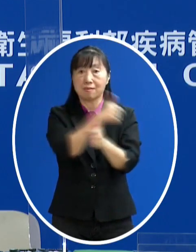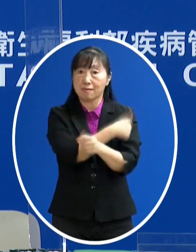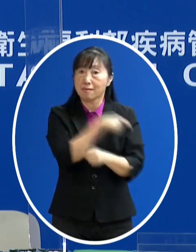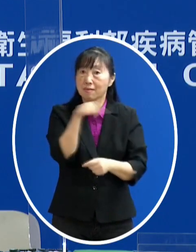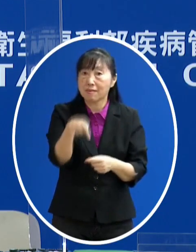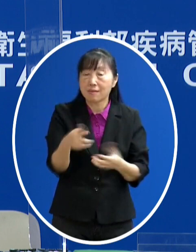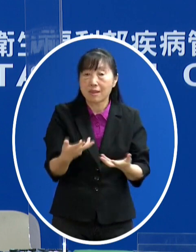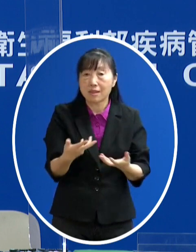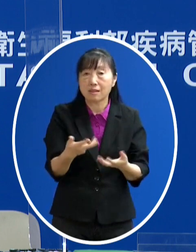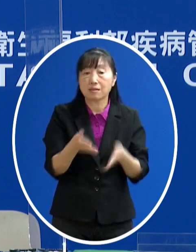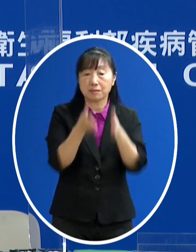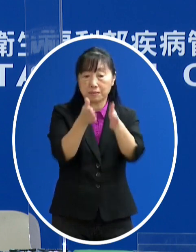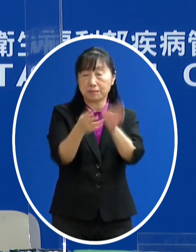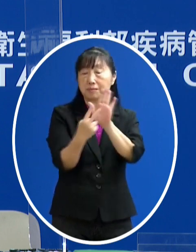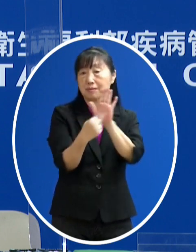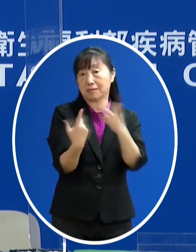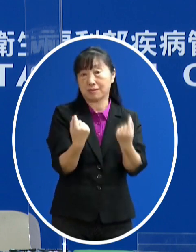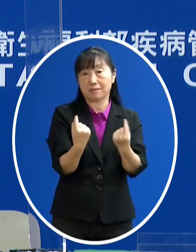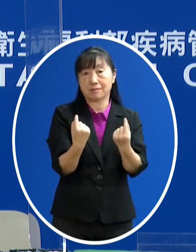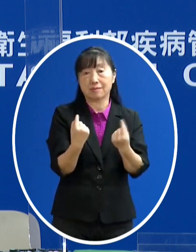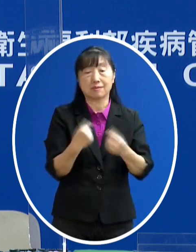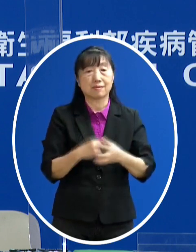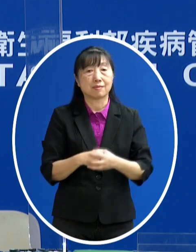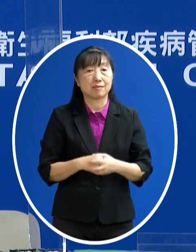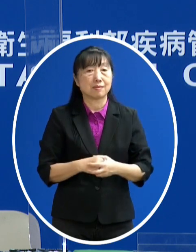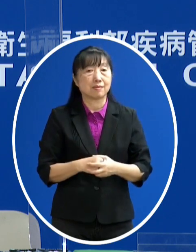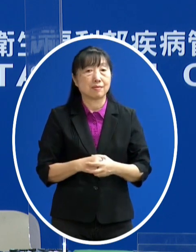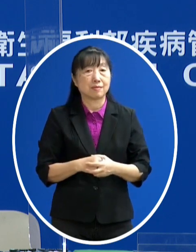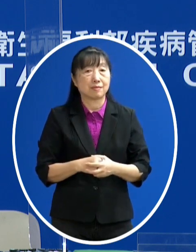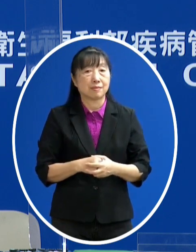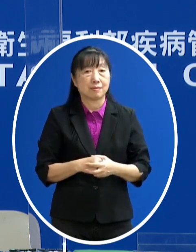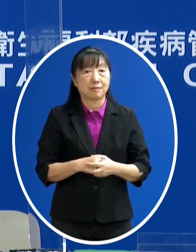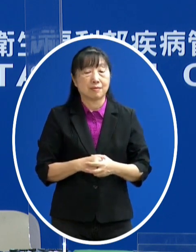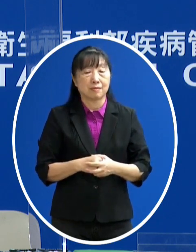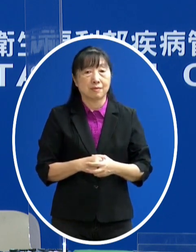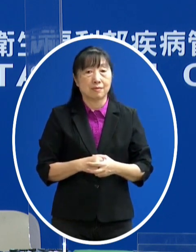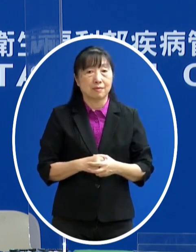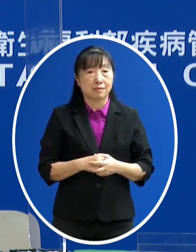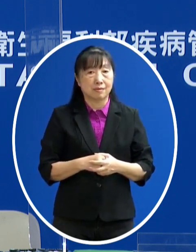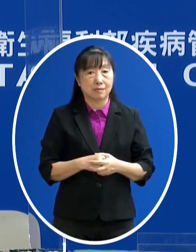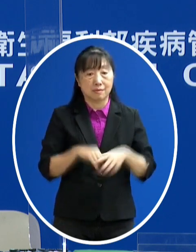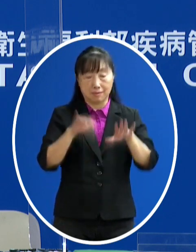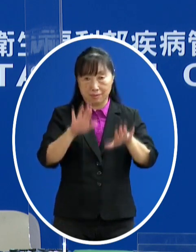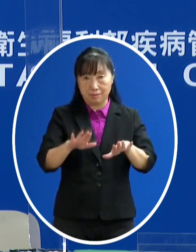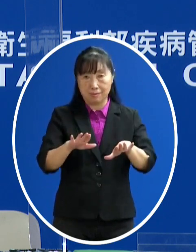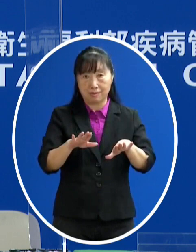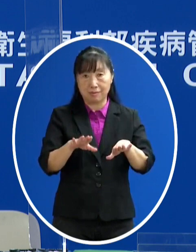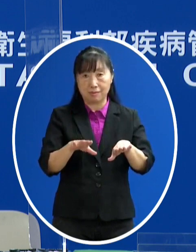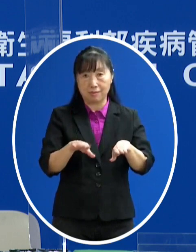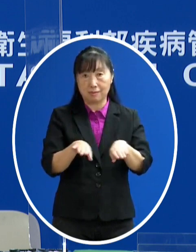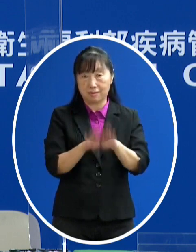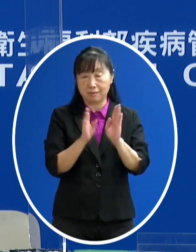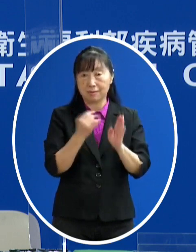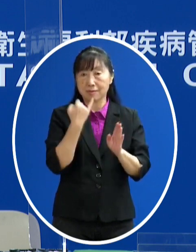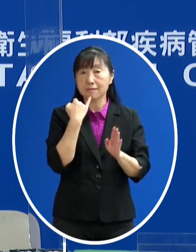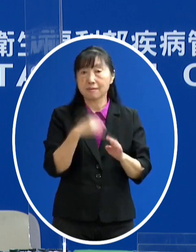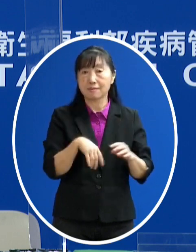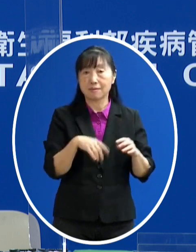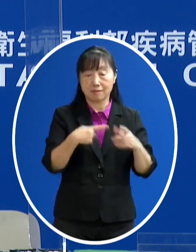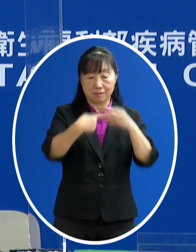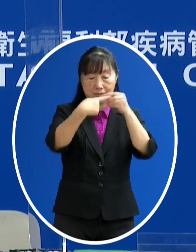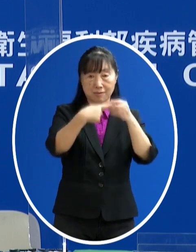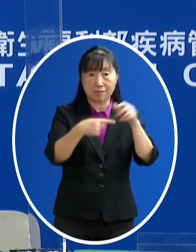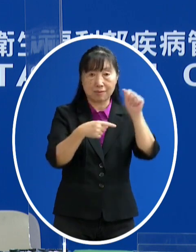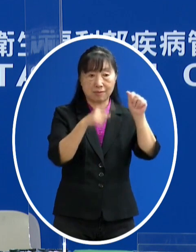跟啊，县市政府来做说明。那目前、哦、我们已经开放是有关于 A 类的